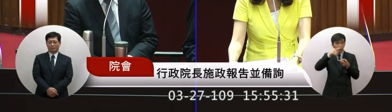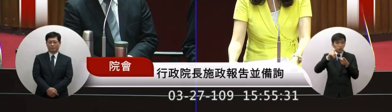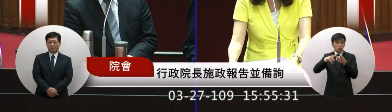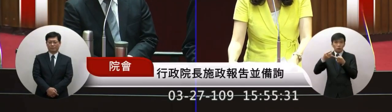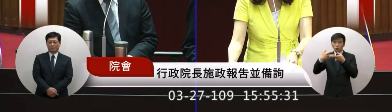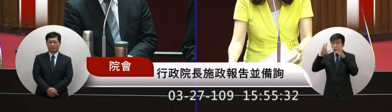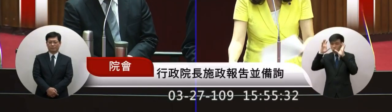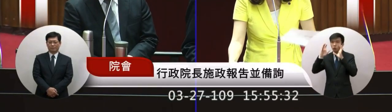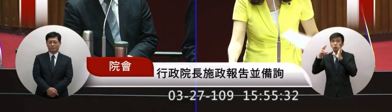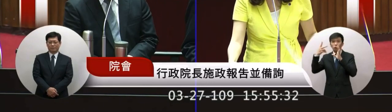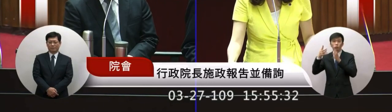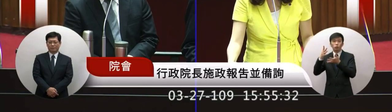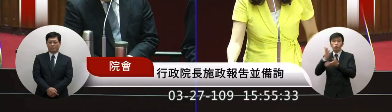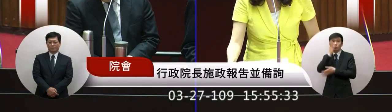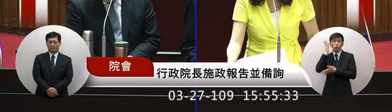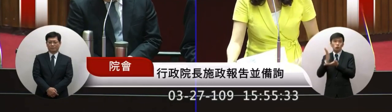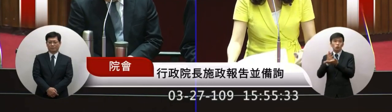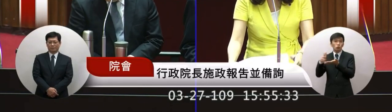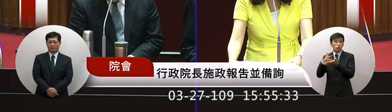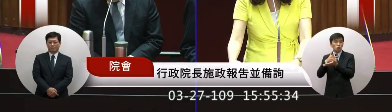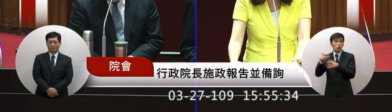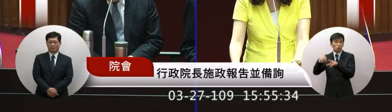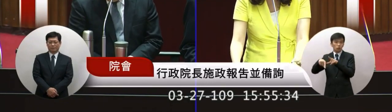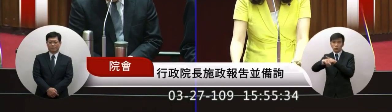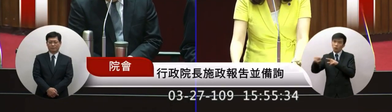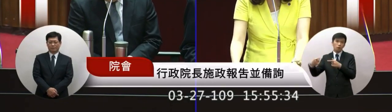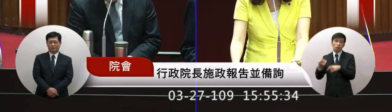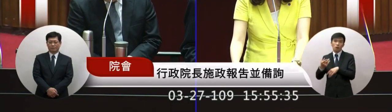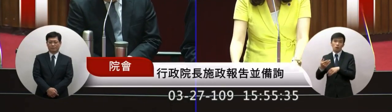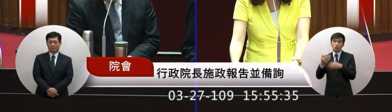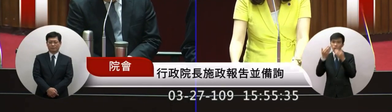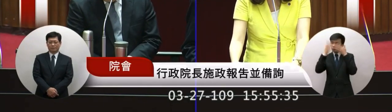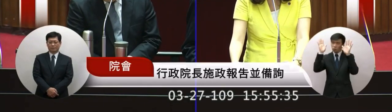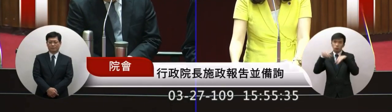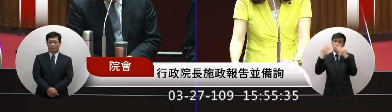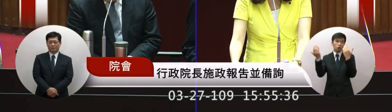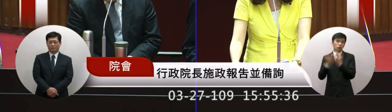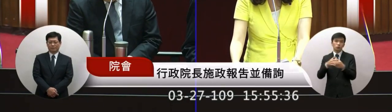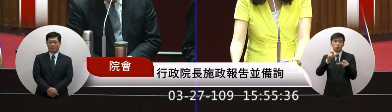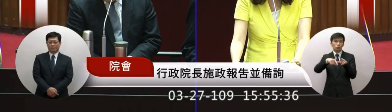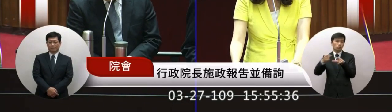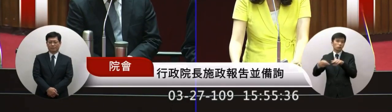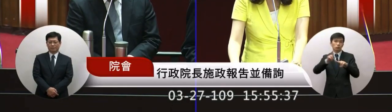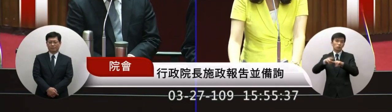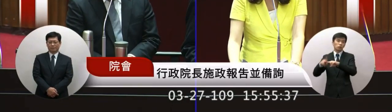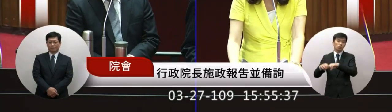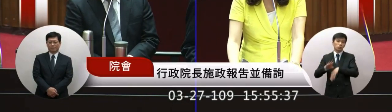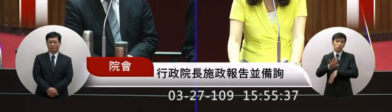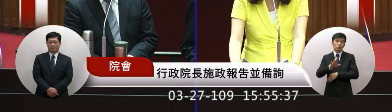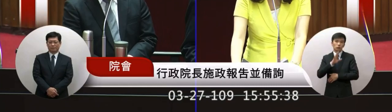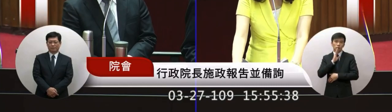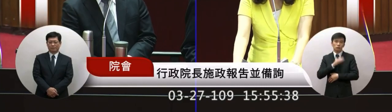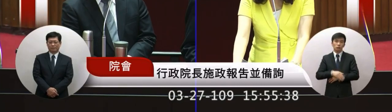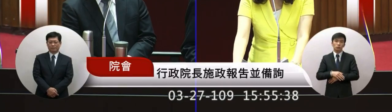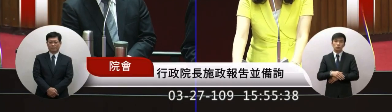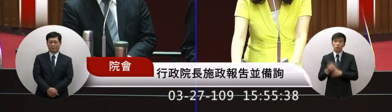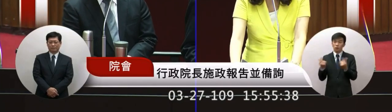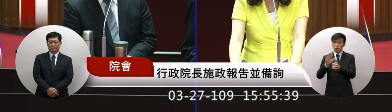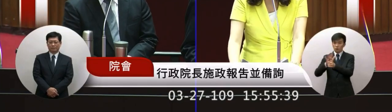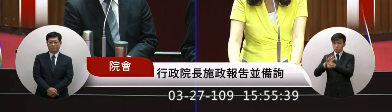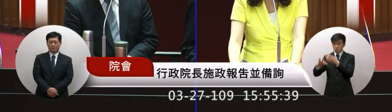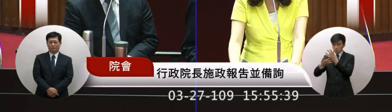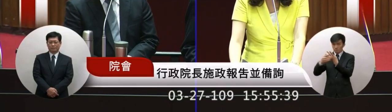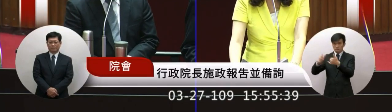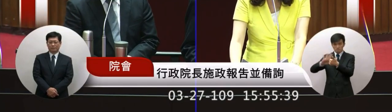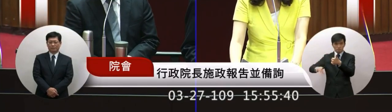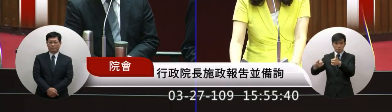游都已经撑不下去，很多都宣布暂时的停业了。 疫情刚刚讲的是服务业首当其